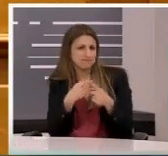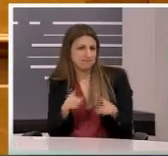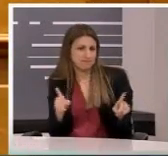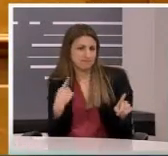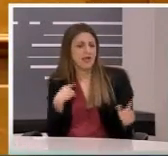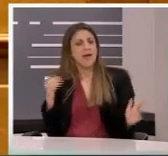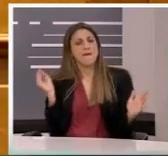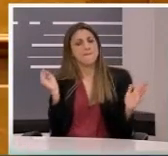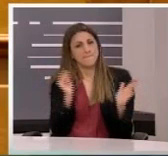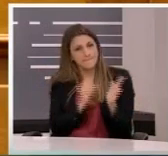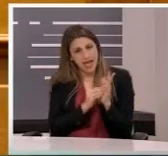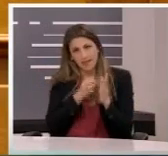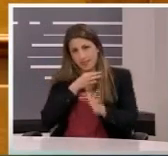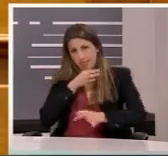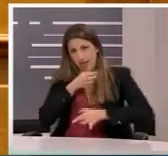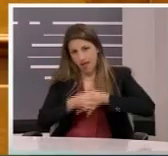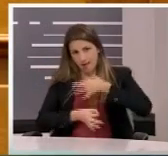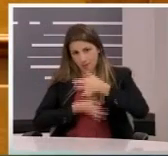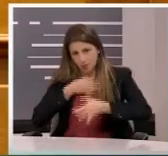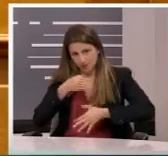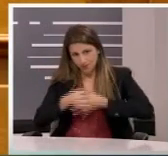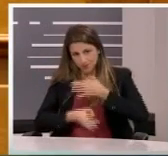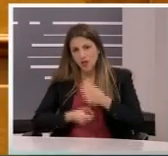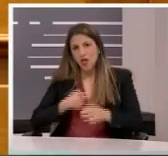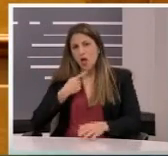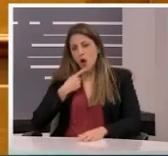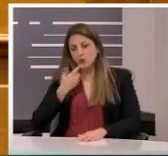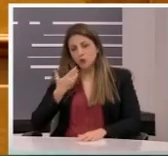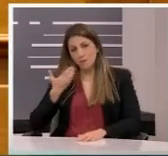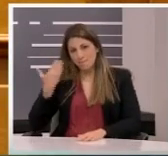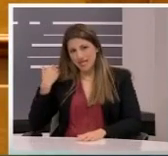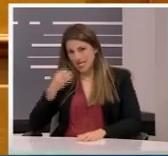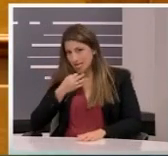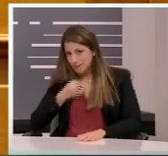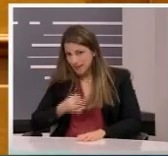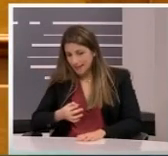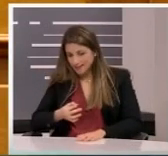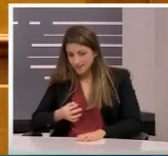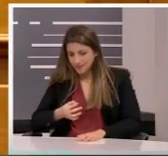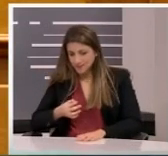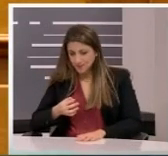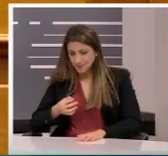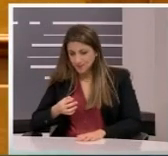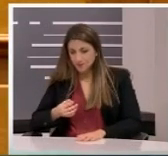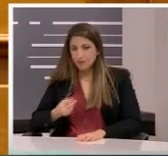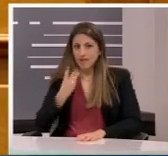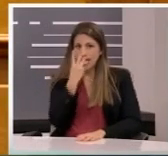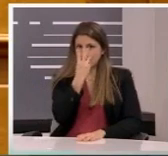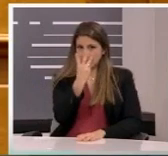Ας επαναλάβω όμως πάρα πολύ σύντομα την επιχειρηματολογία την οποία κατέθεσαν εδώ οι